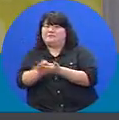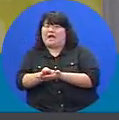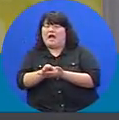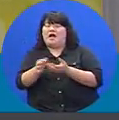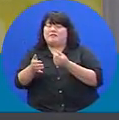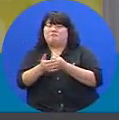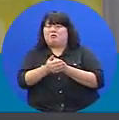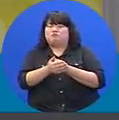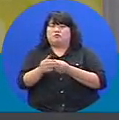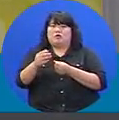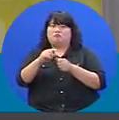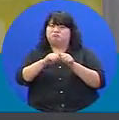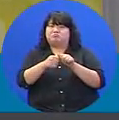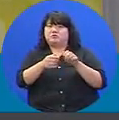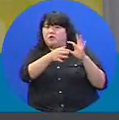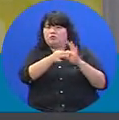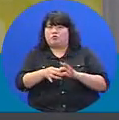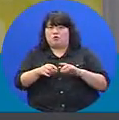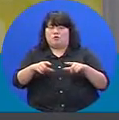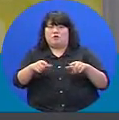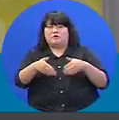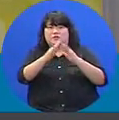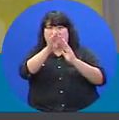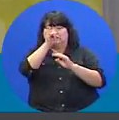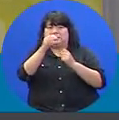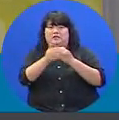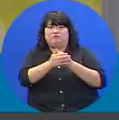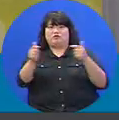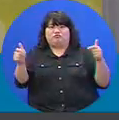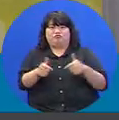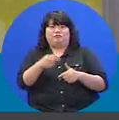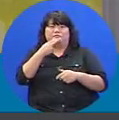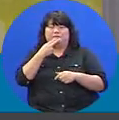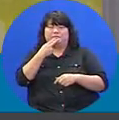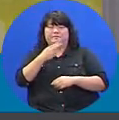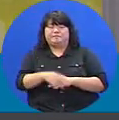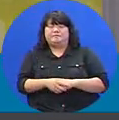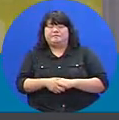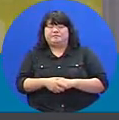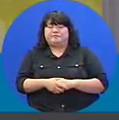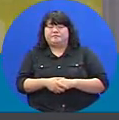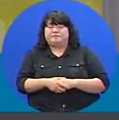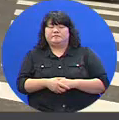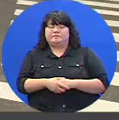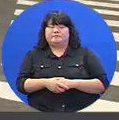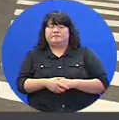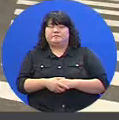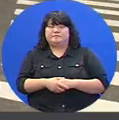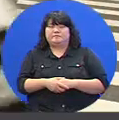업체들의 배짱에 불법 현수막은 줄지 않고 있습니다. 권대성 기자입니다.